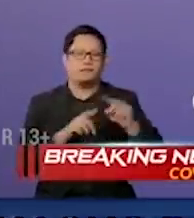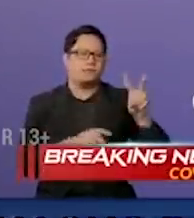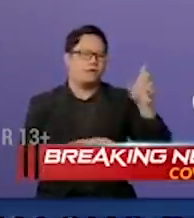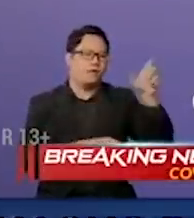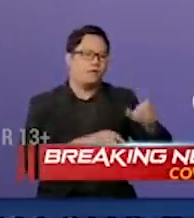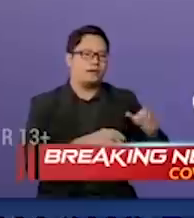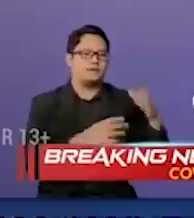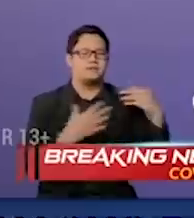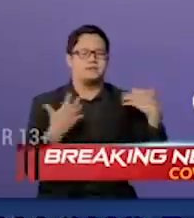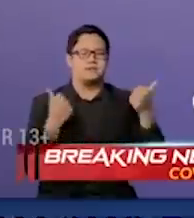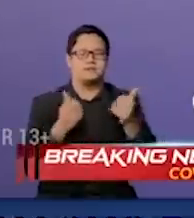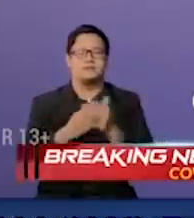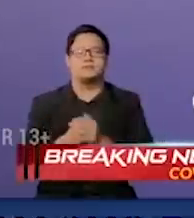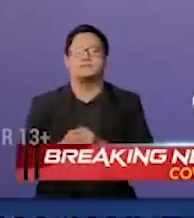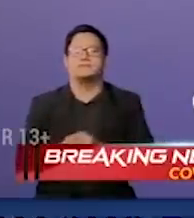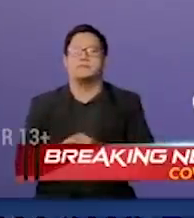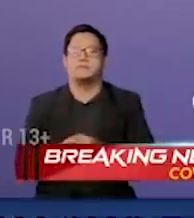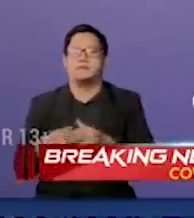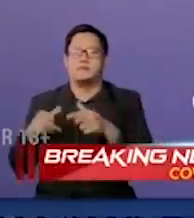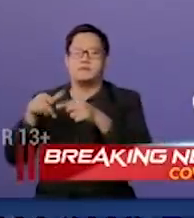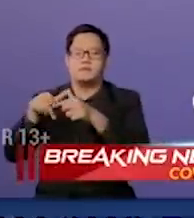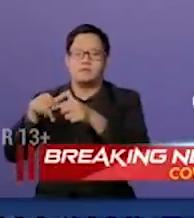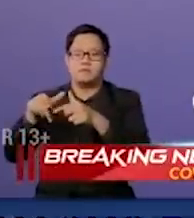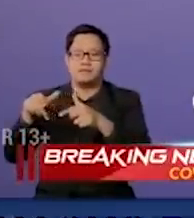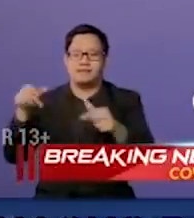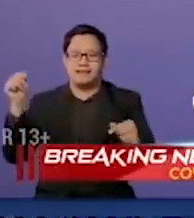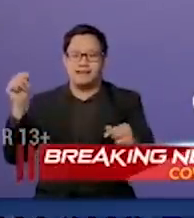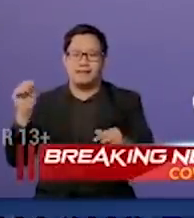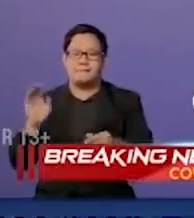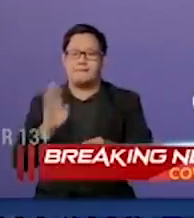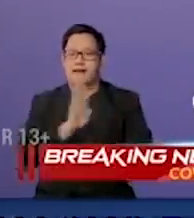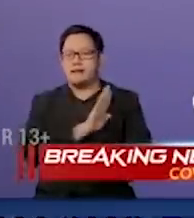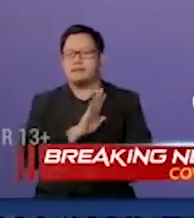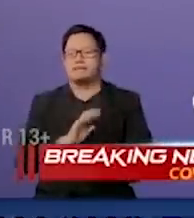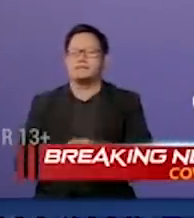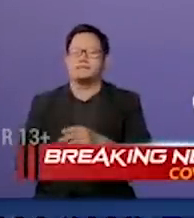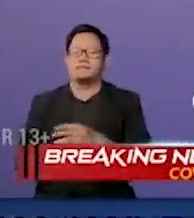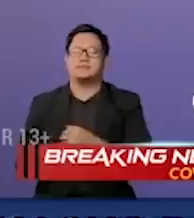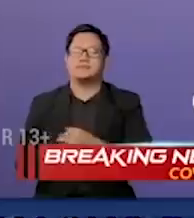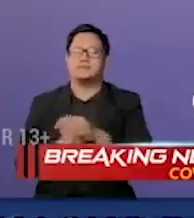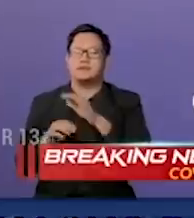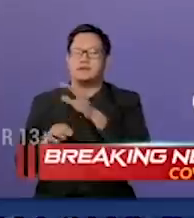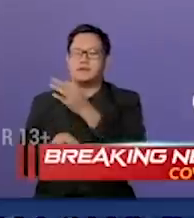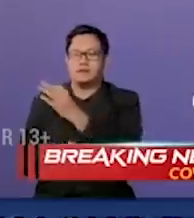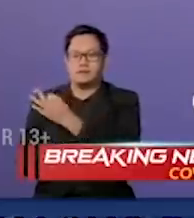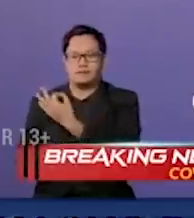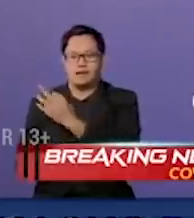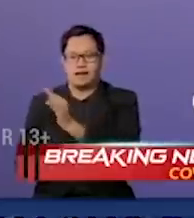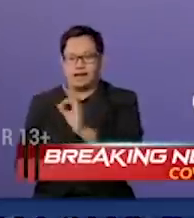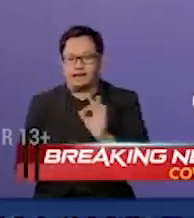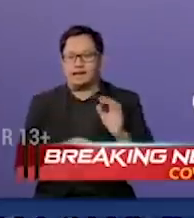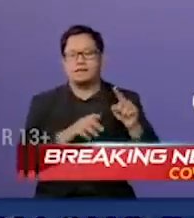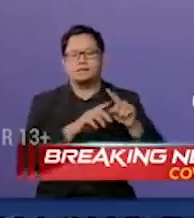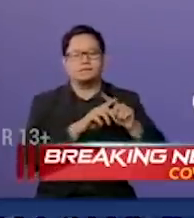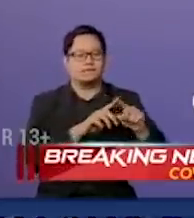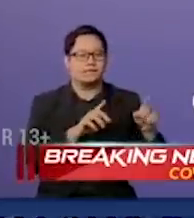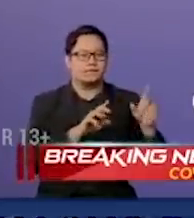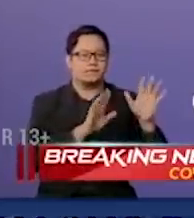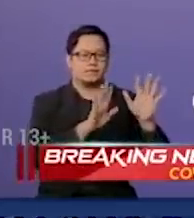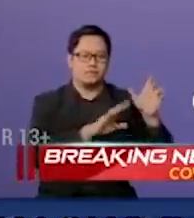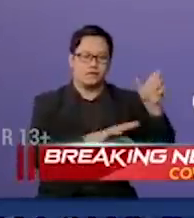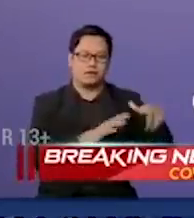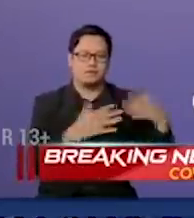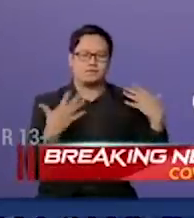sembuh Sumatera Barat tidak ada kasus Baru 10 sembuh Riau dan Papua Barat